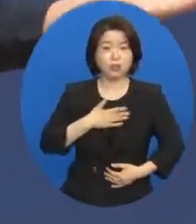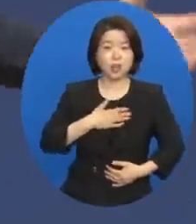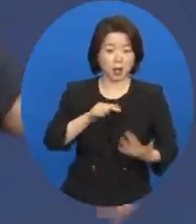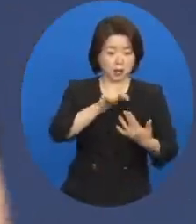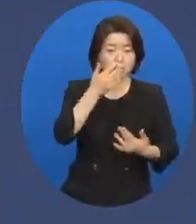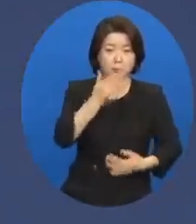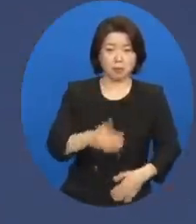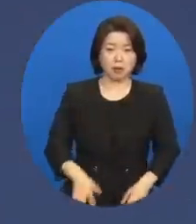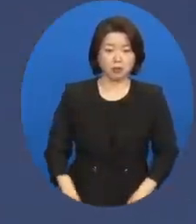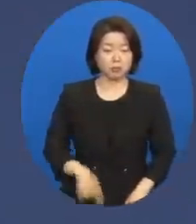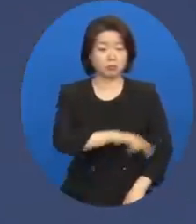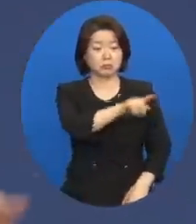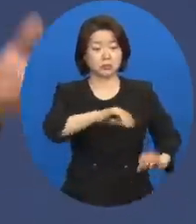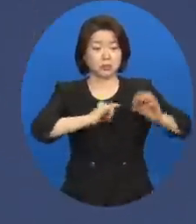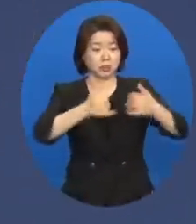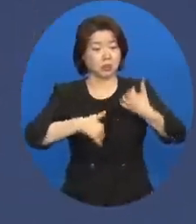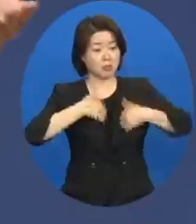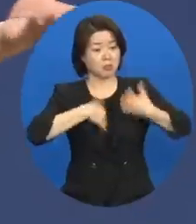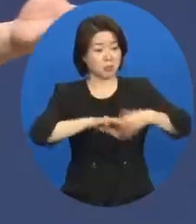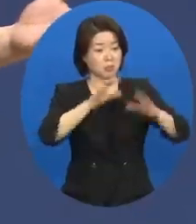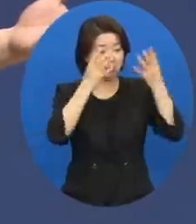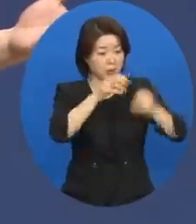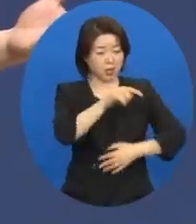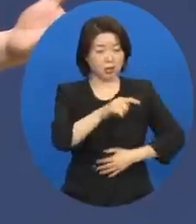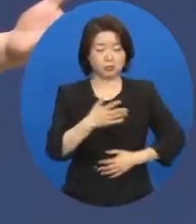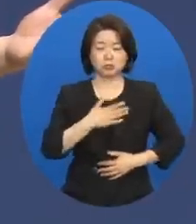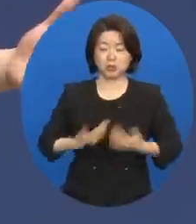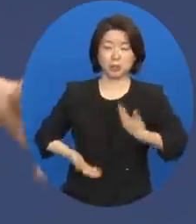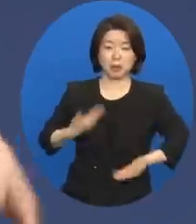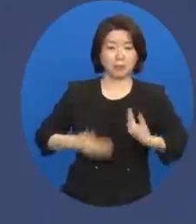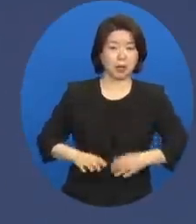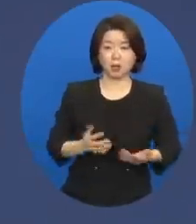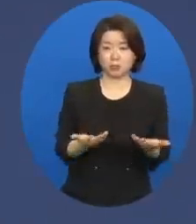너무 재밌는데 뭐 그리고 너무 바쁜데 뭐